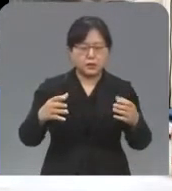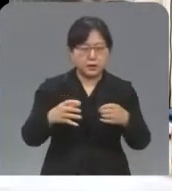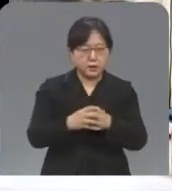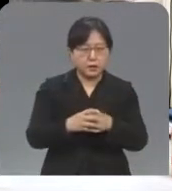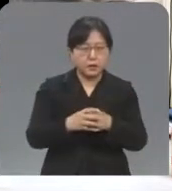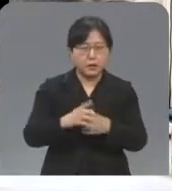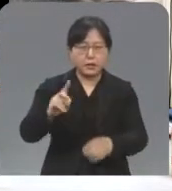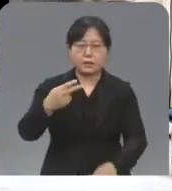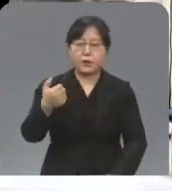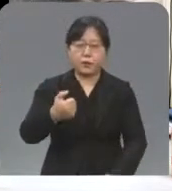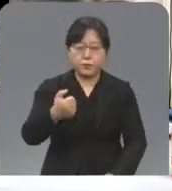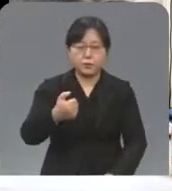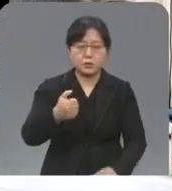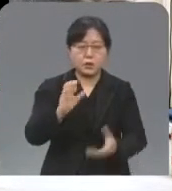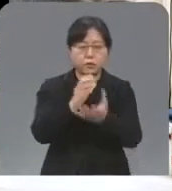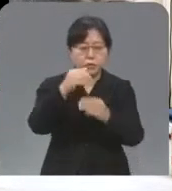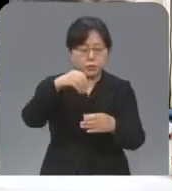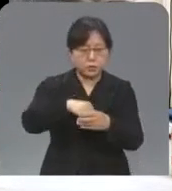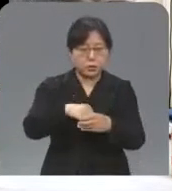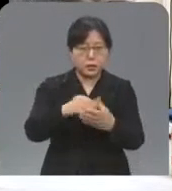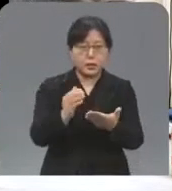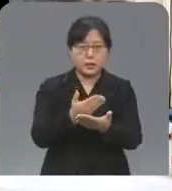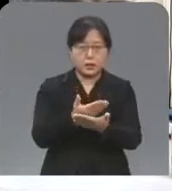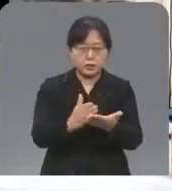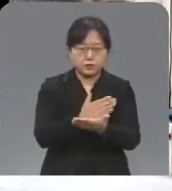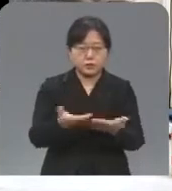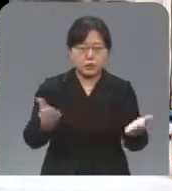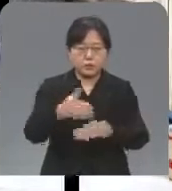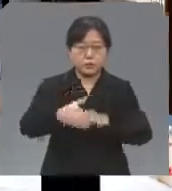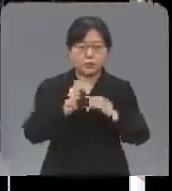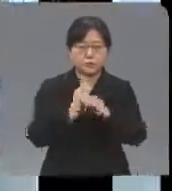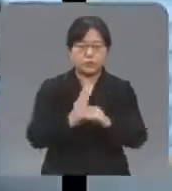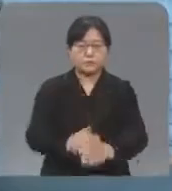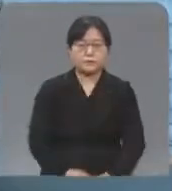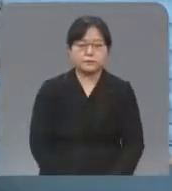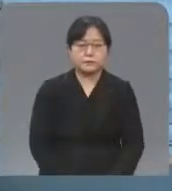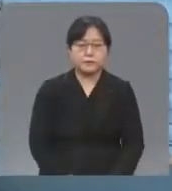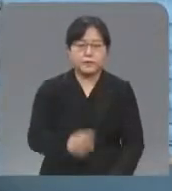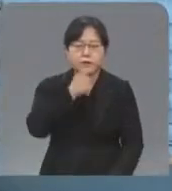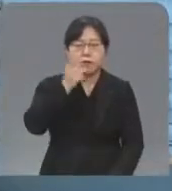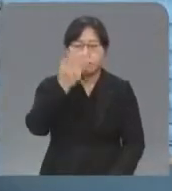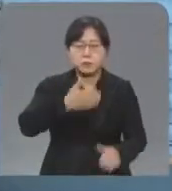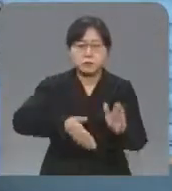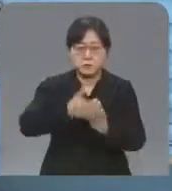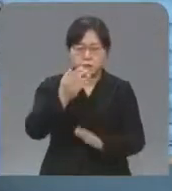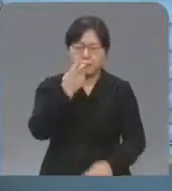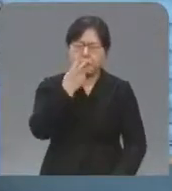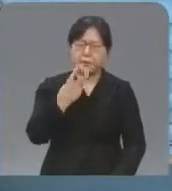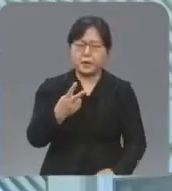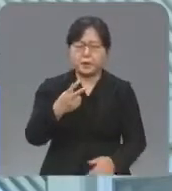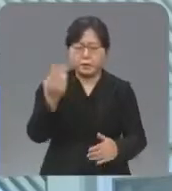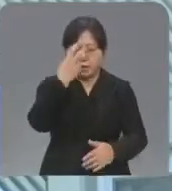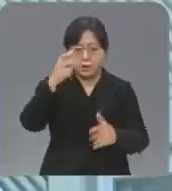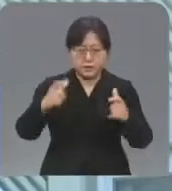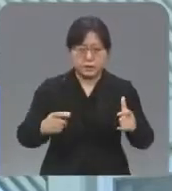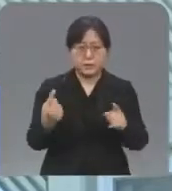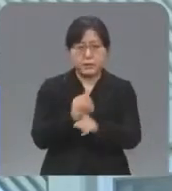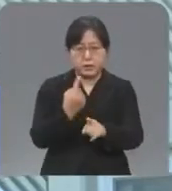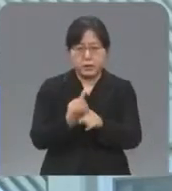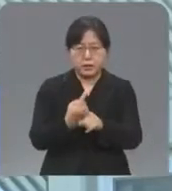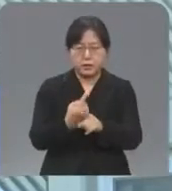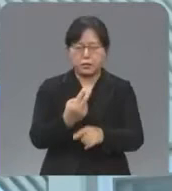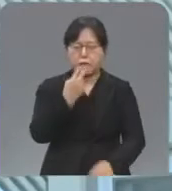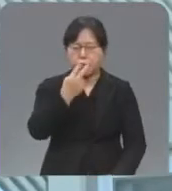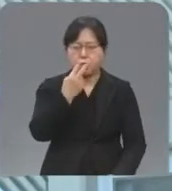무안군은 250개 화분을 만들어 이웃과 나눌 예정입니다. 여수시가 악취 관리 지역 개선과 유해